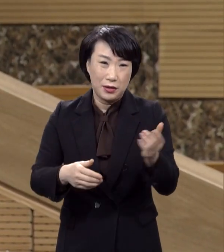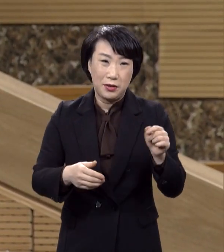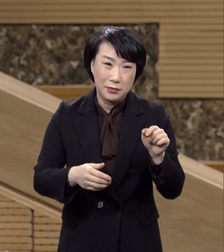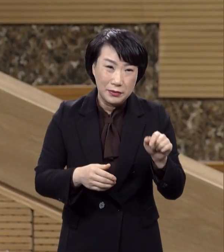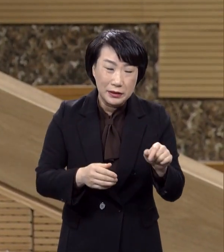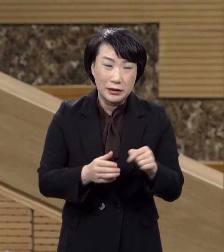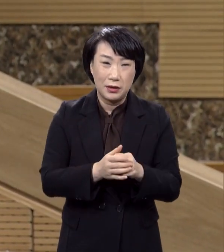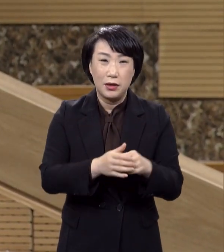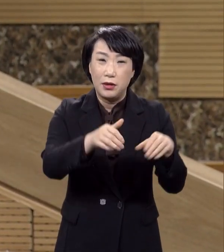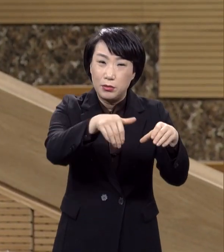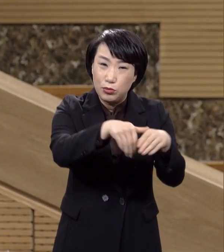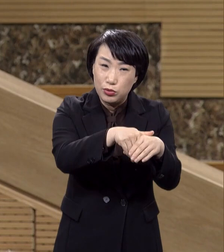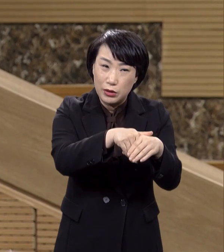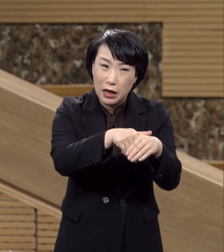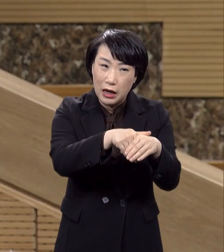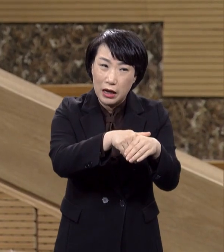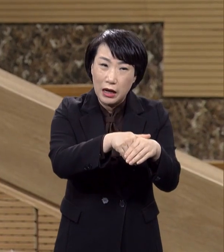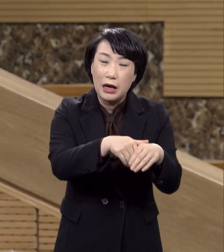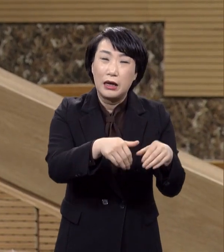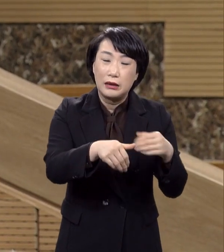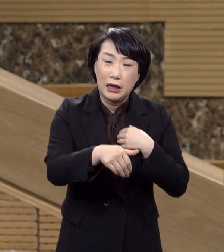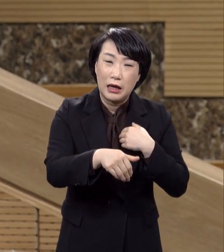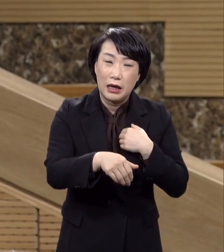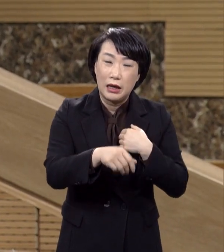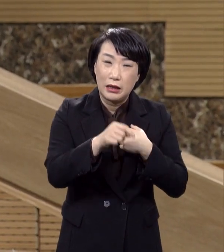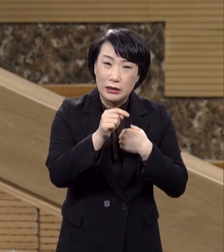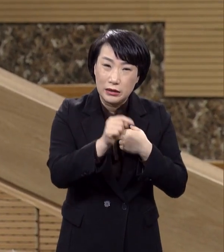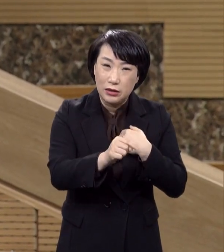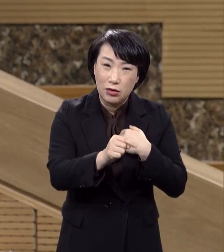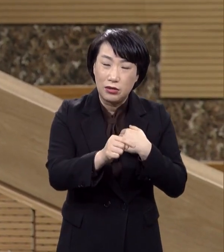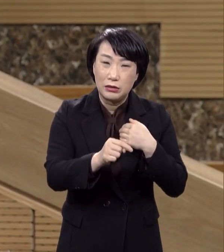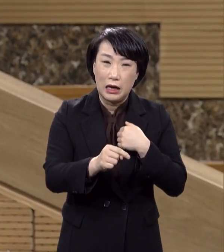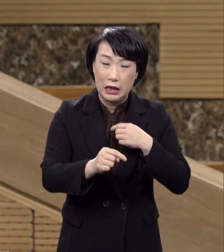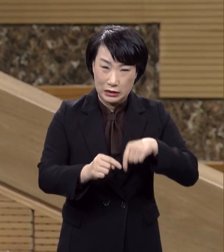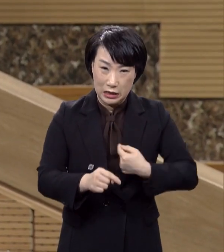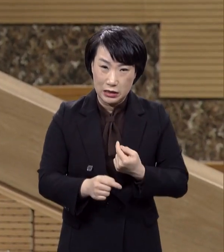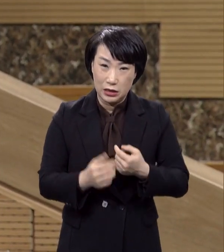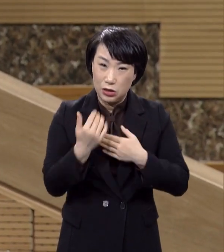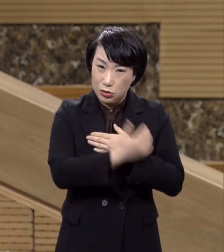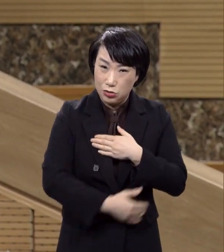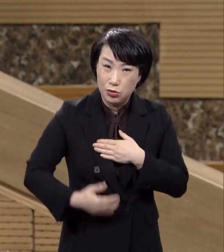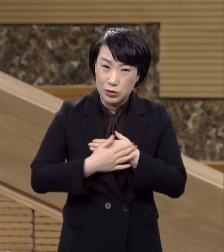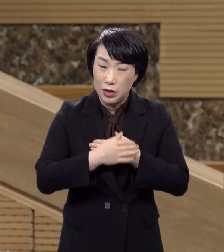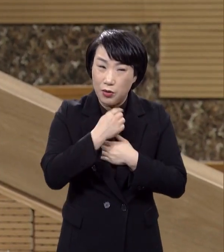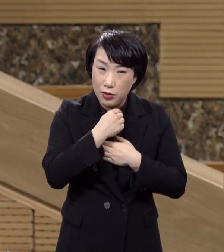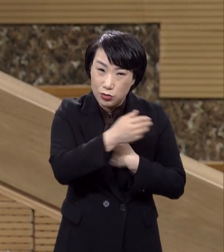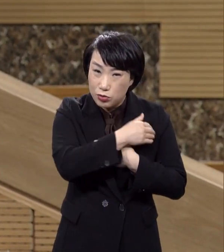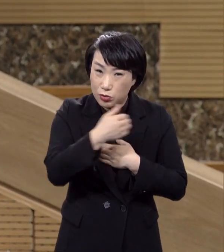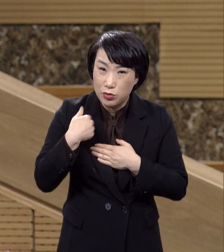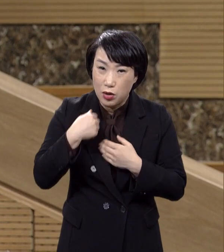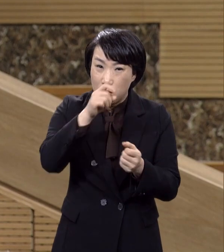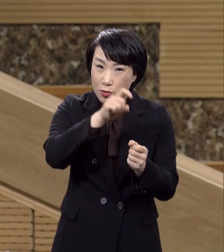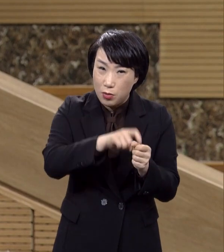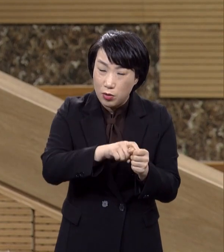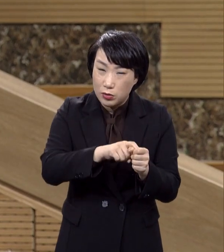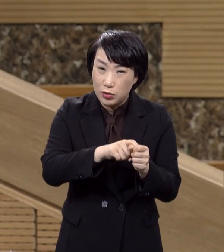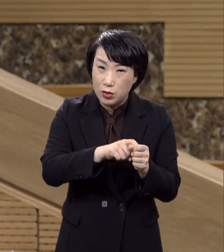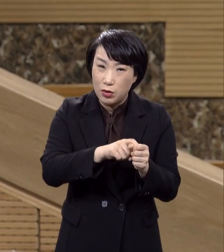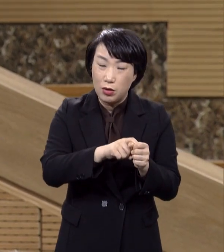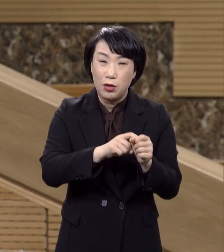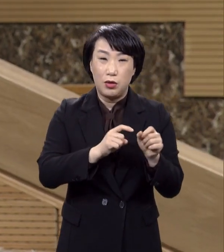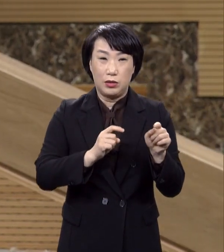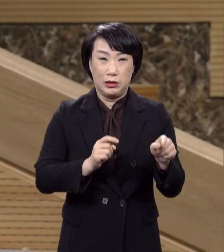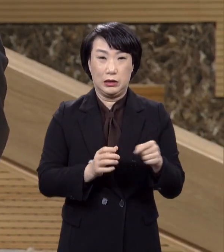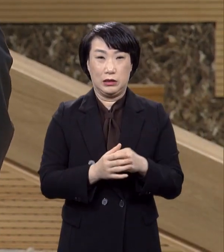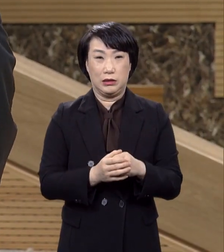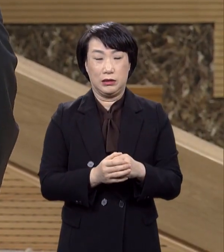물질 문명의 더비 속에서 자기 자신의 육신의 욕구를 충족시키기